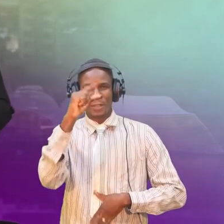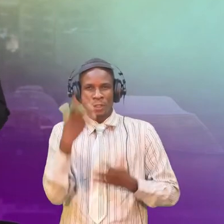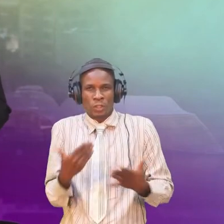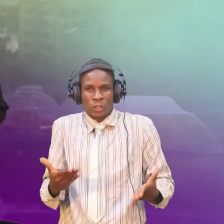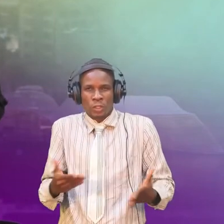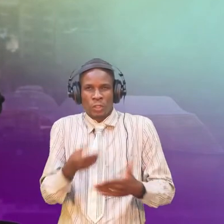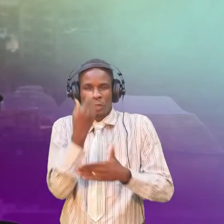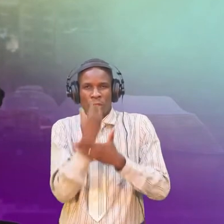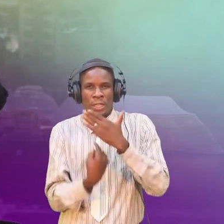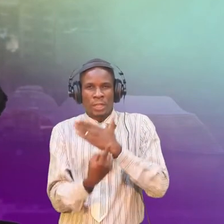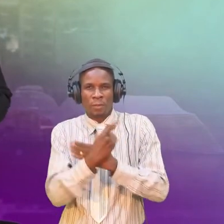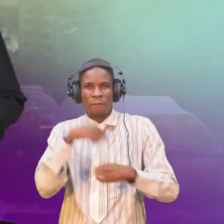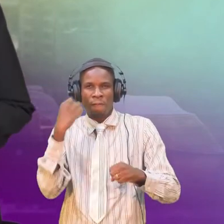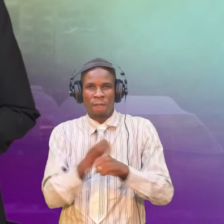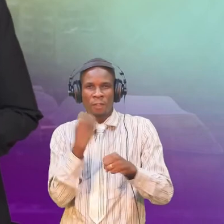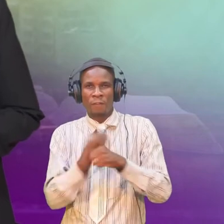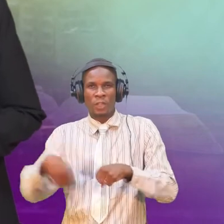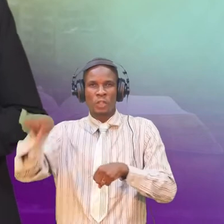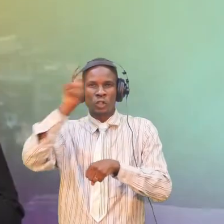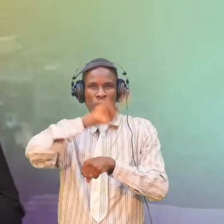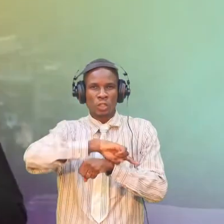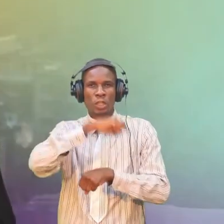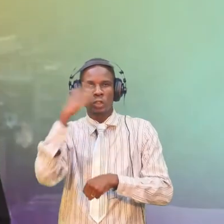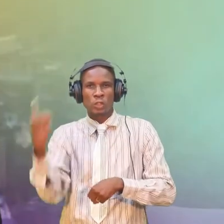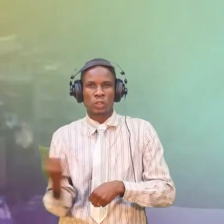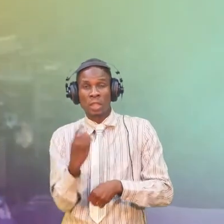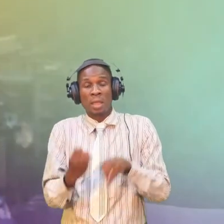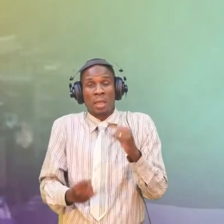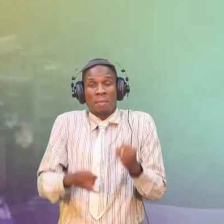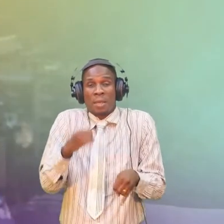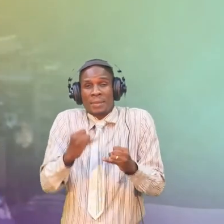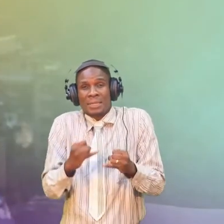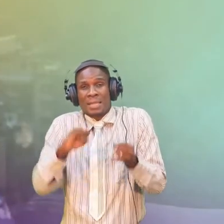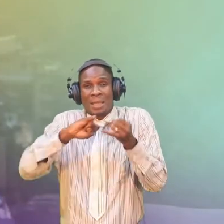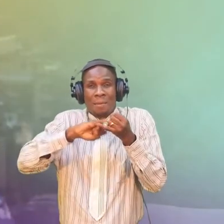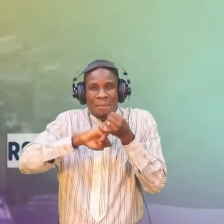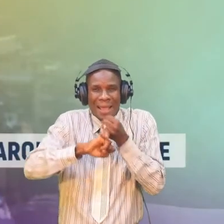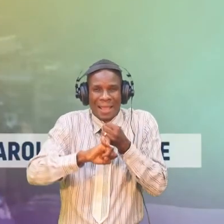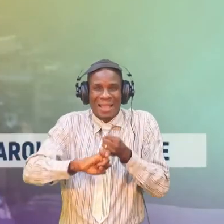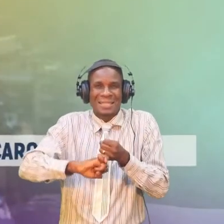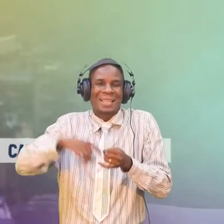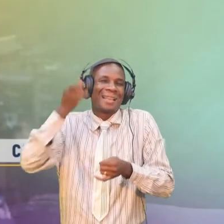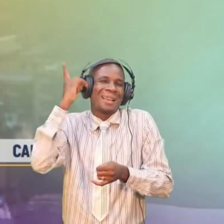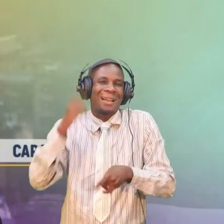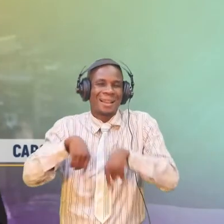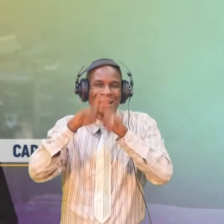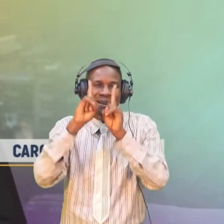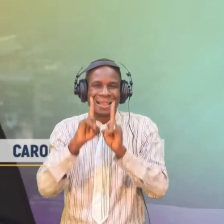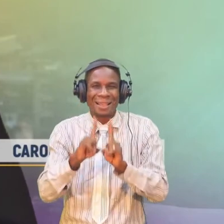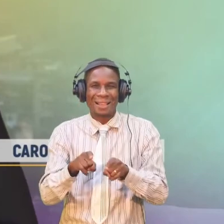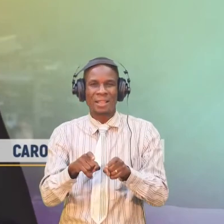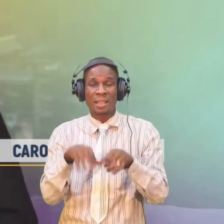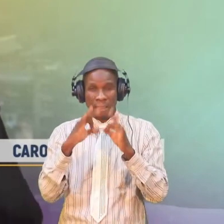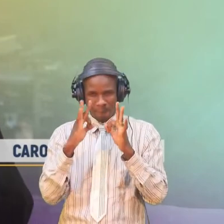Jioni ya leo tutaongea kuhusu mambo kumi ambazo watu wanaokaa katika nyumba